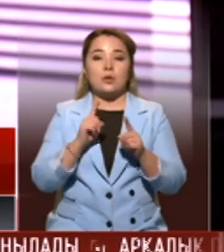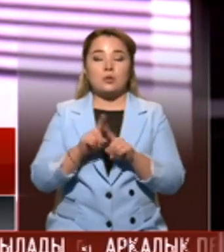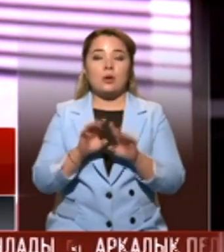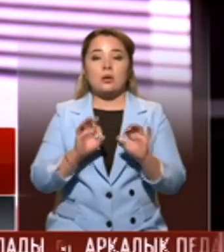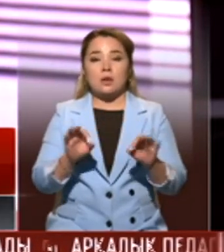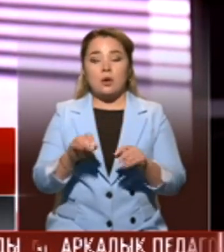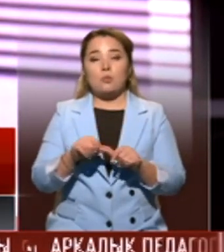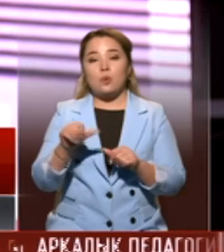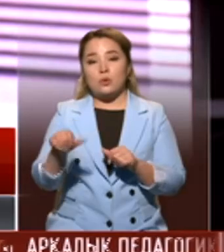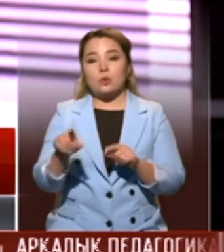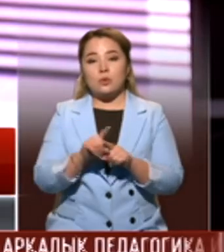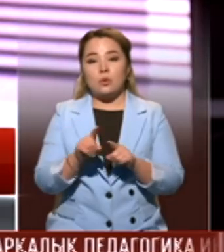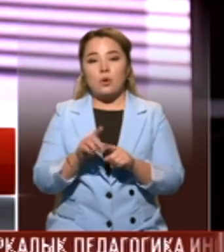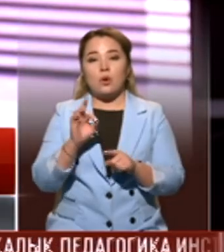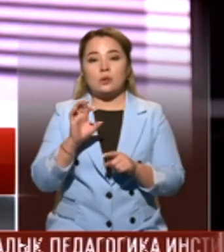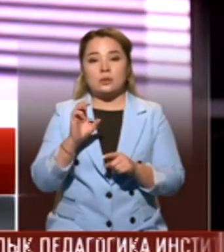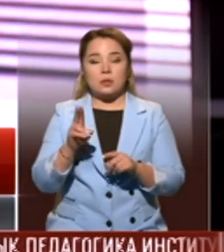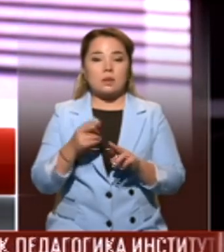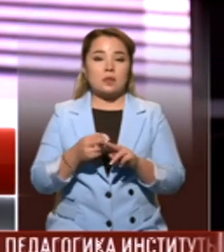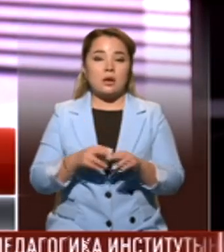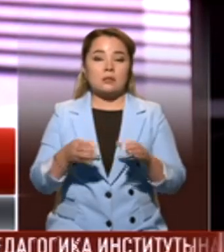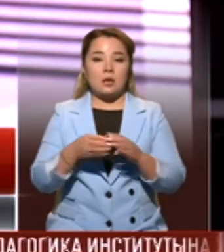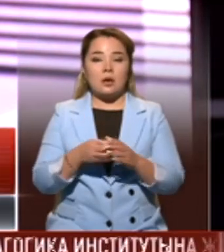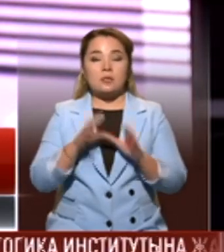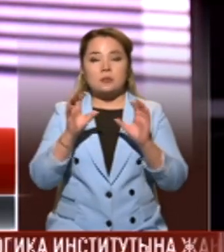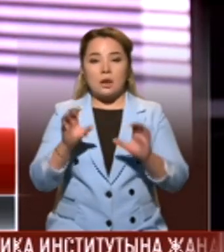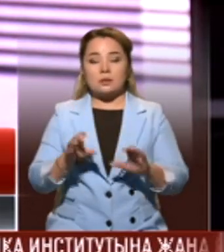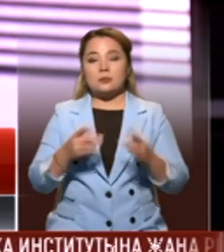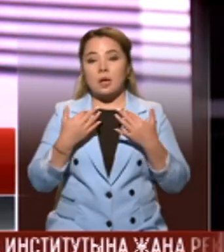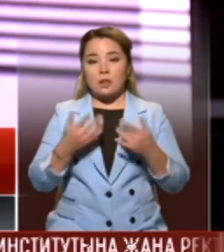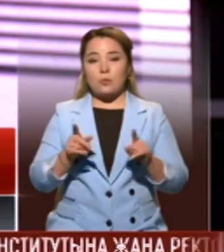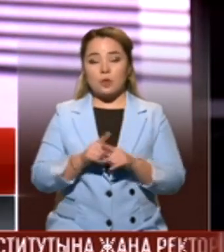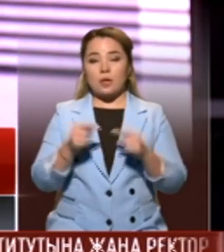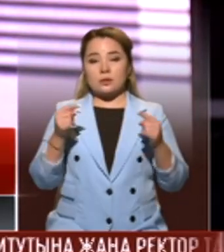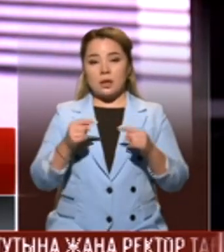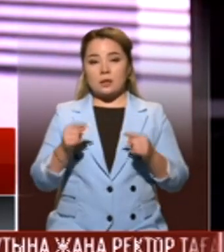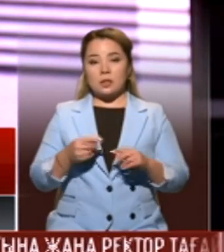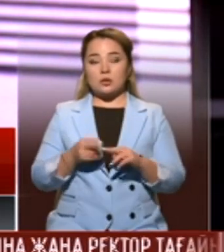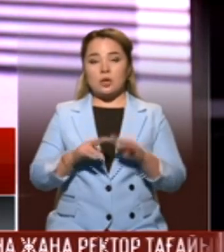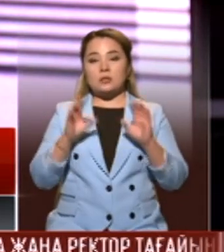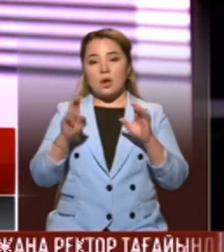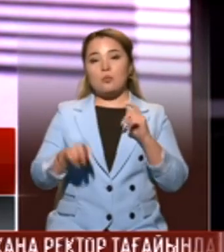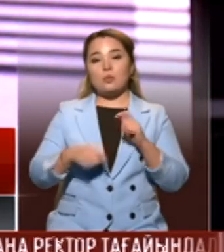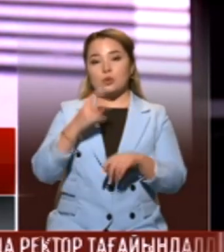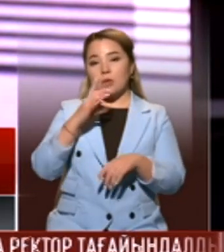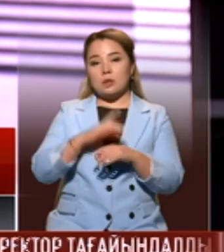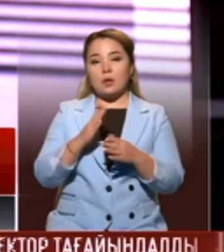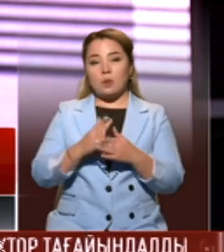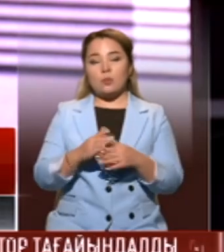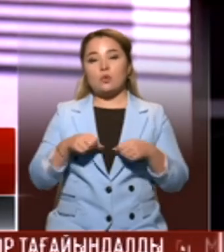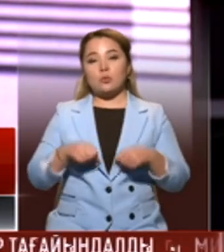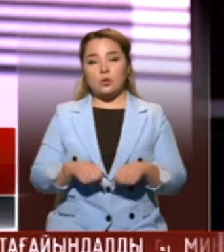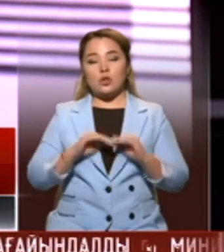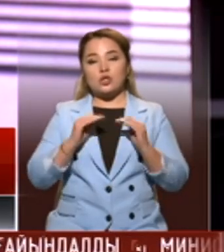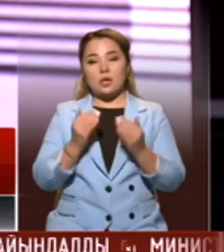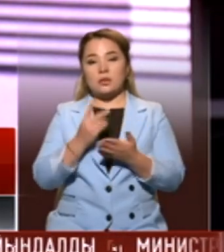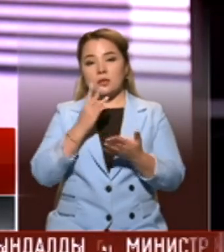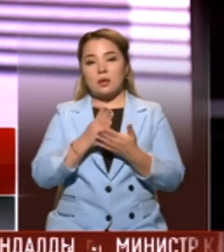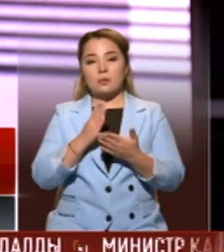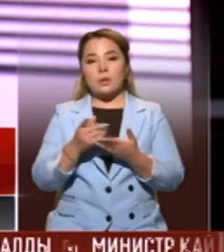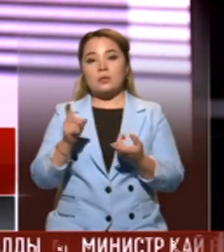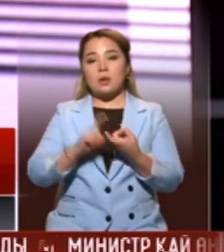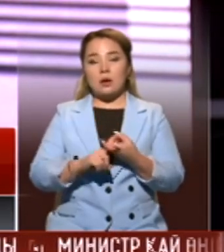айтылады, одан бөлек жаңа ОСК-ның үстінде заң талаптарына сәйкес осындай бір заң бұзушылықтар болды, құқықтар шектелді деген мәселе